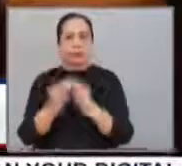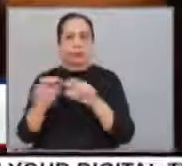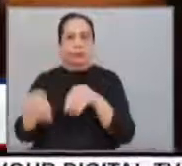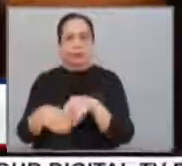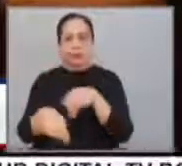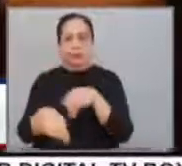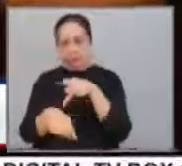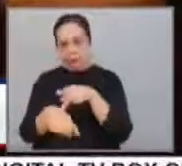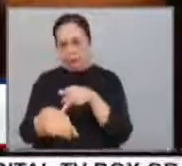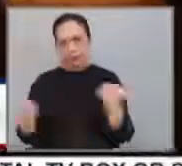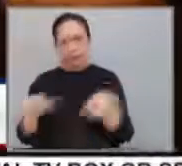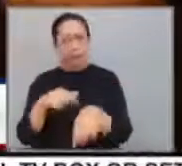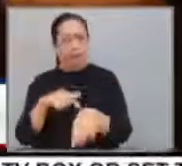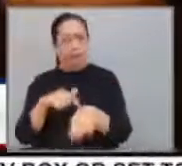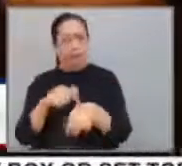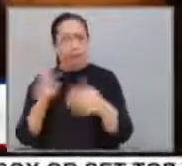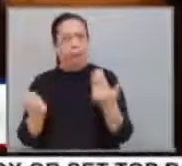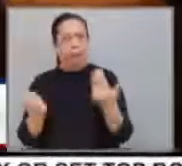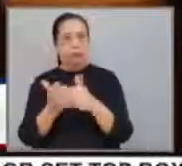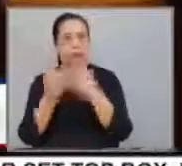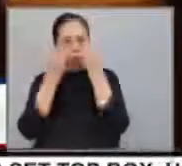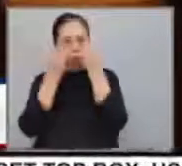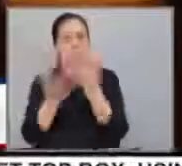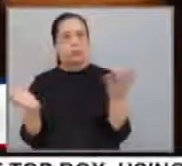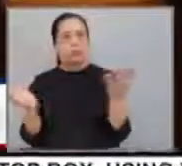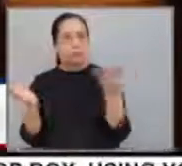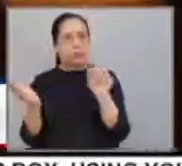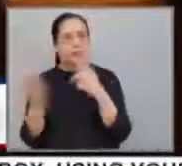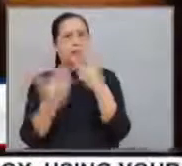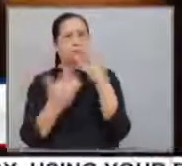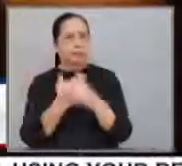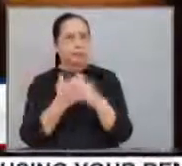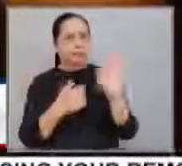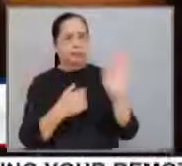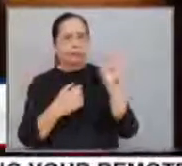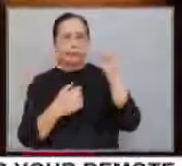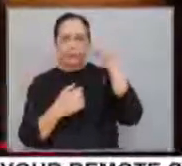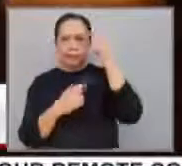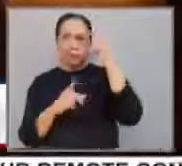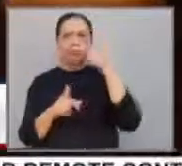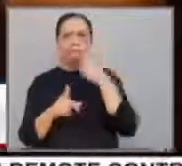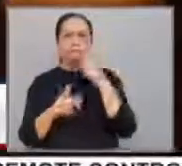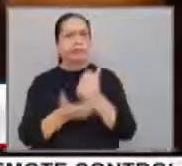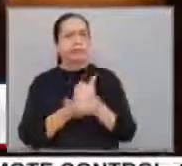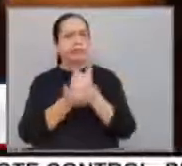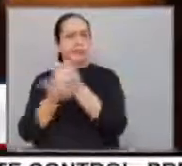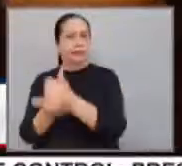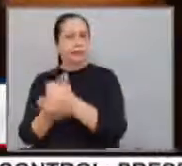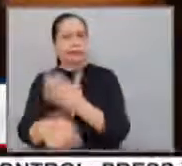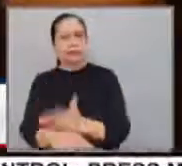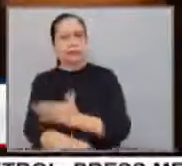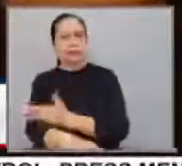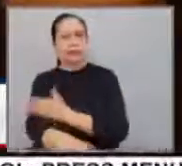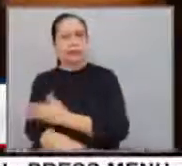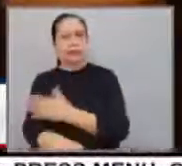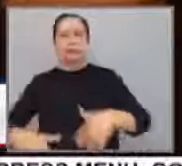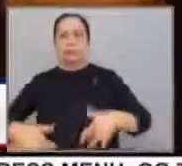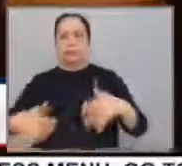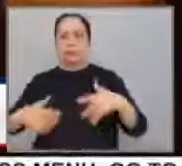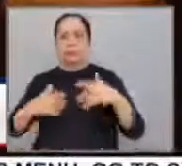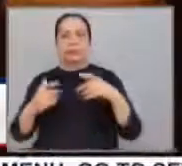Kasabay nito dayan ay muli niyang paglatag sa mga programa ng kanyang administrasyon na ani ay makatutulong sa pagpapaunlad sa buhay ng mga Pinoy sa